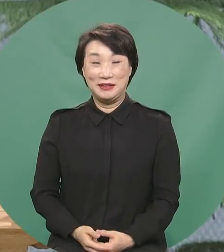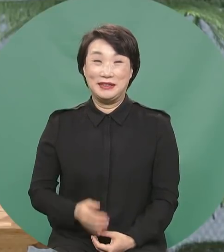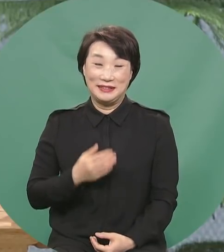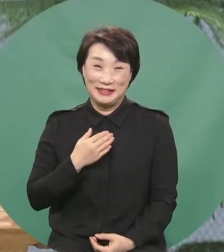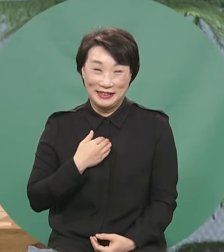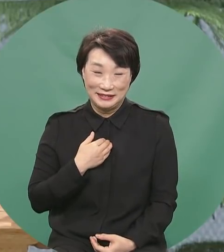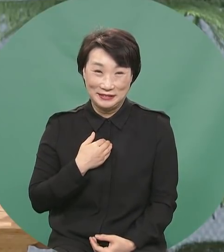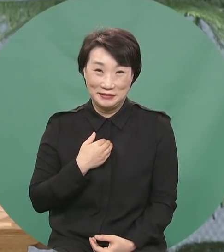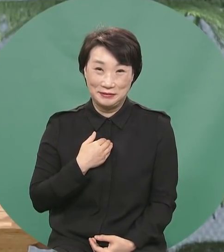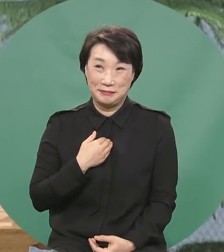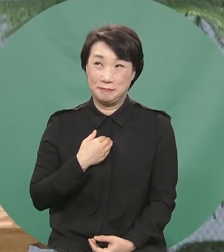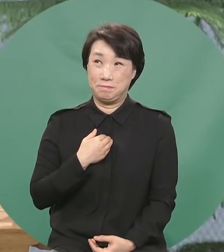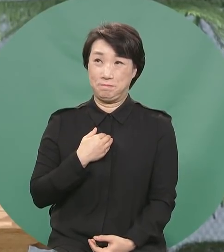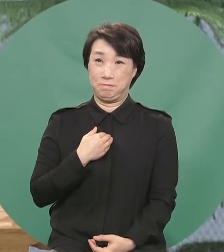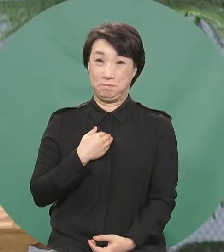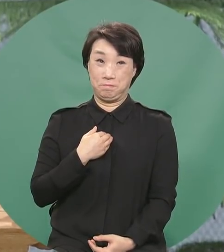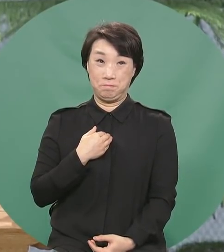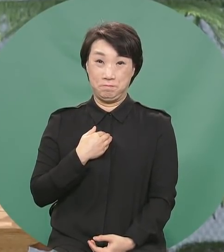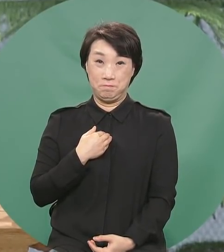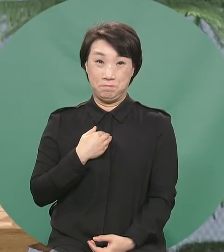저는